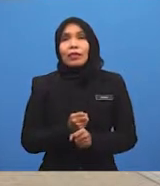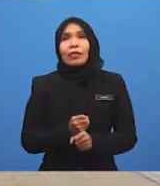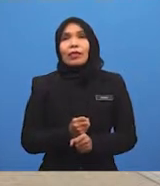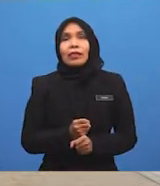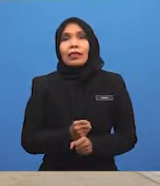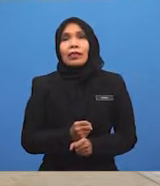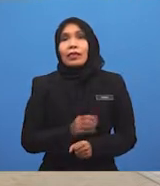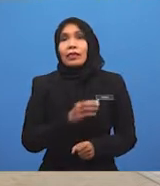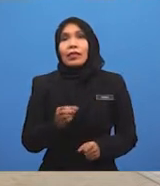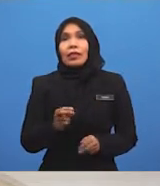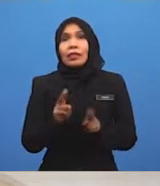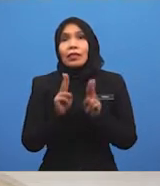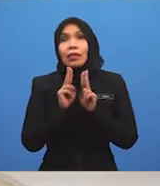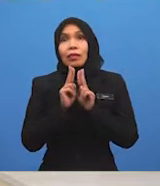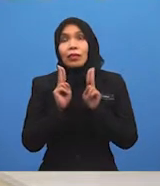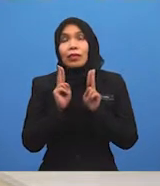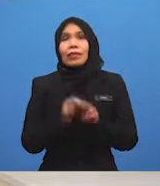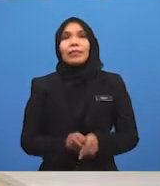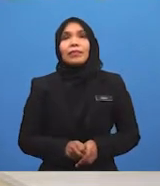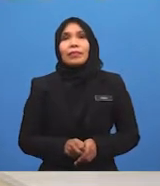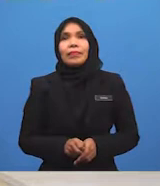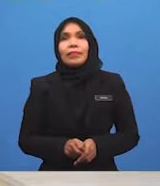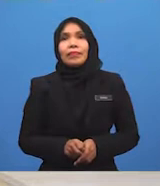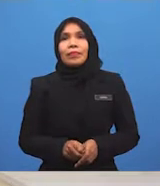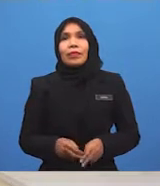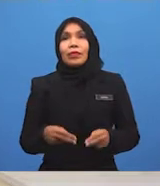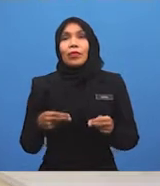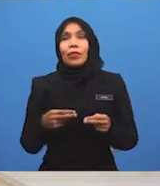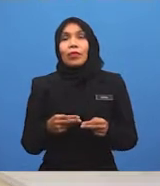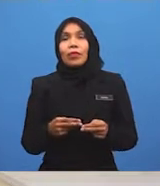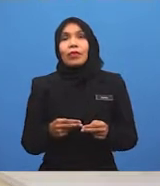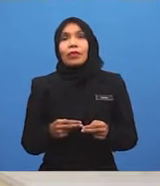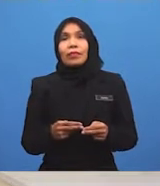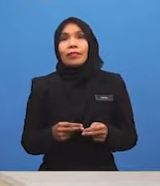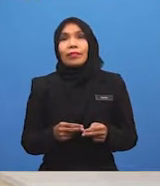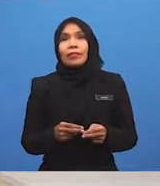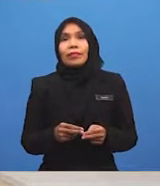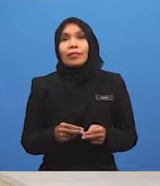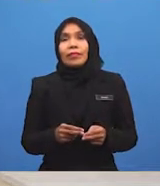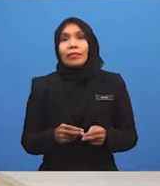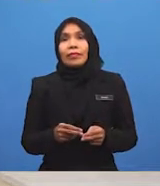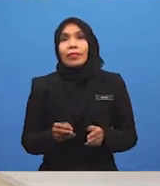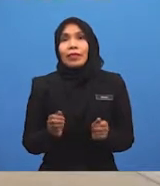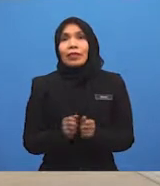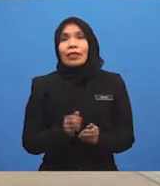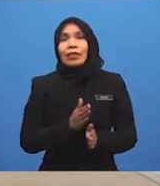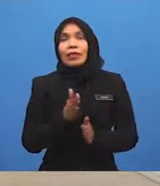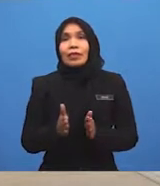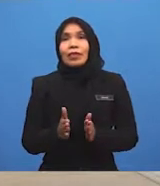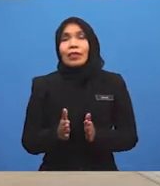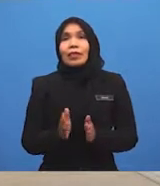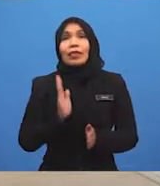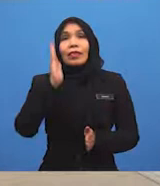yang harmoni. Tambahan pula, hubungan antara jiran bertambah erat.